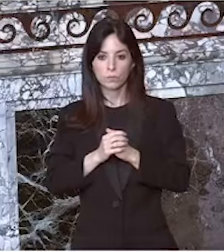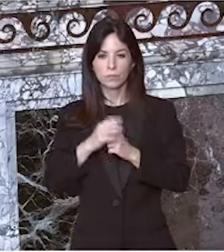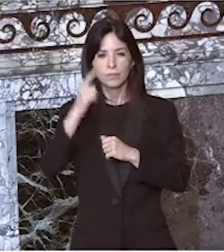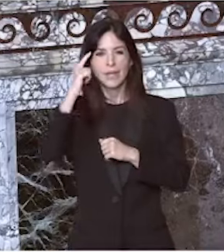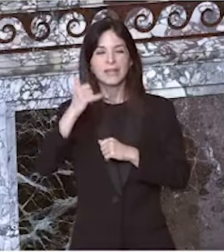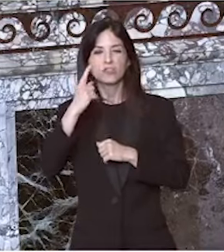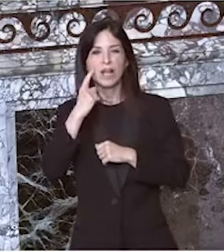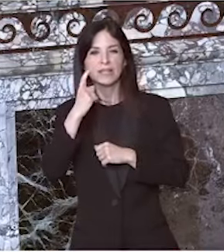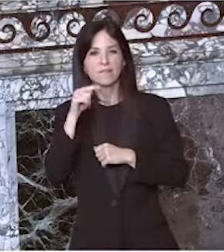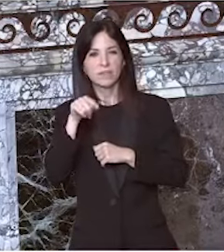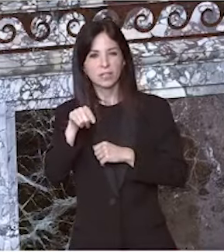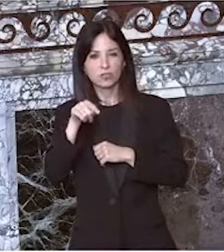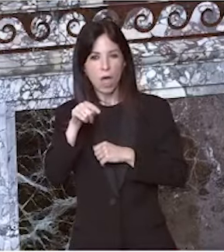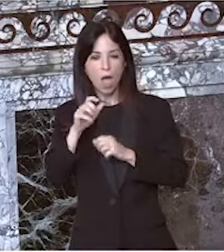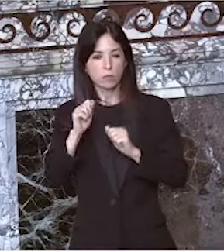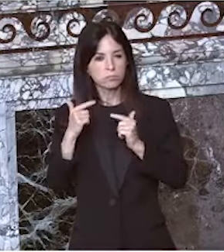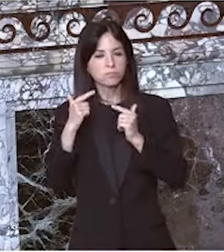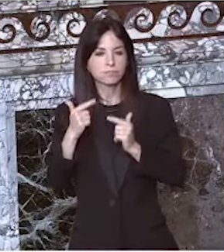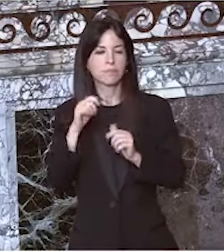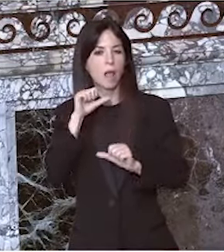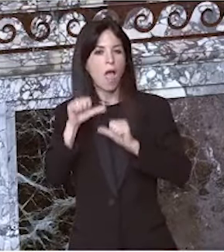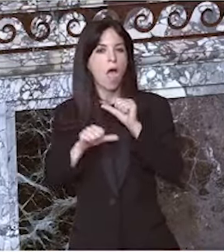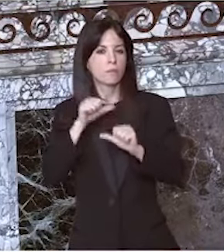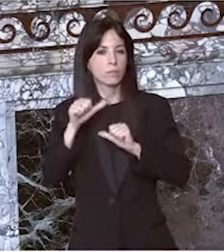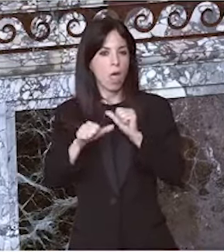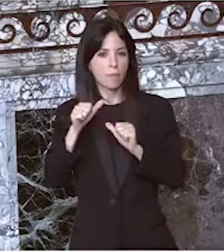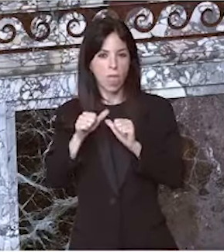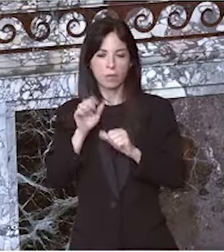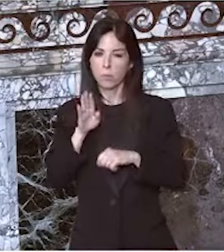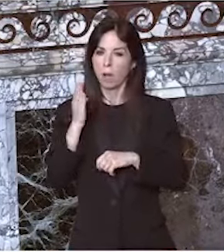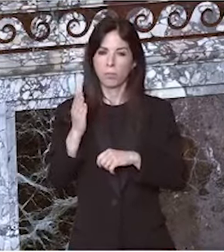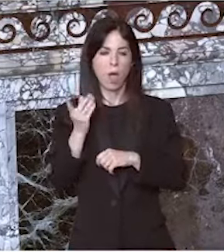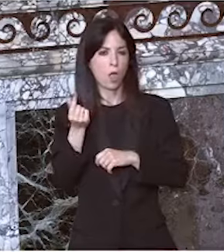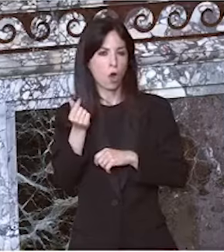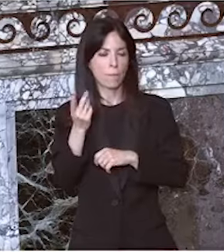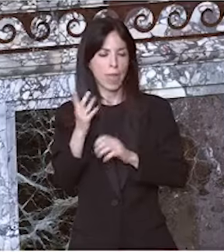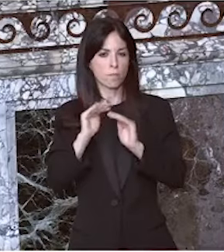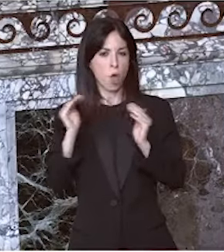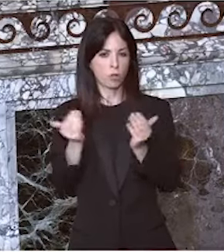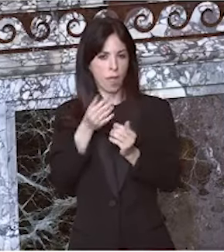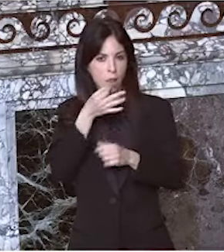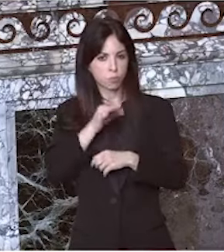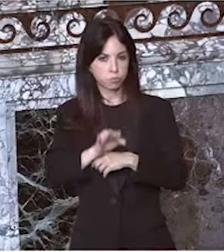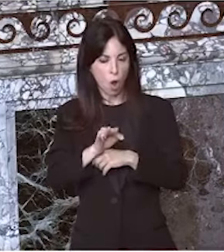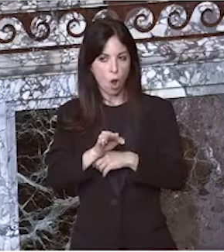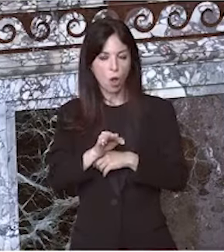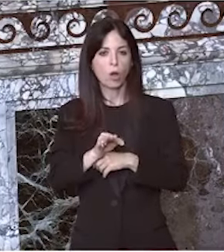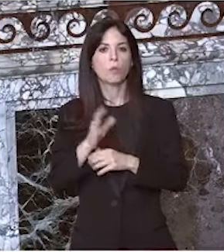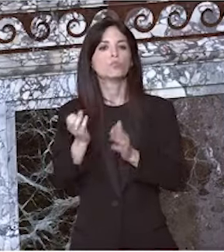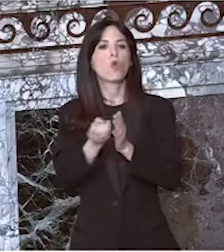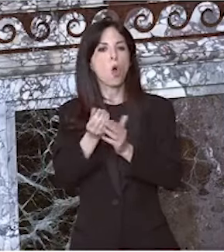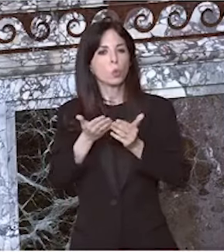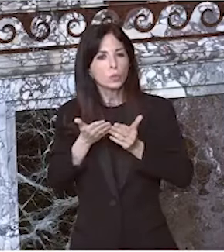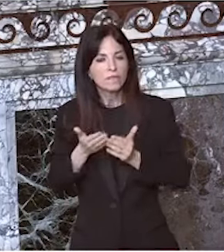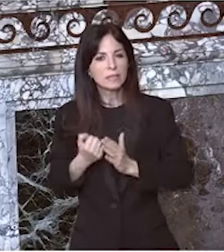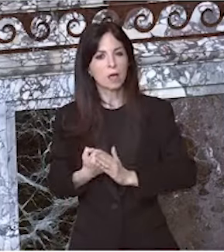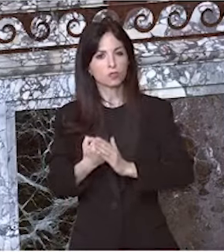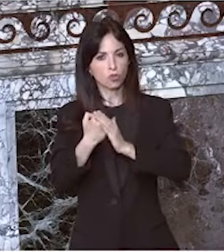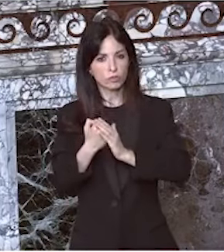L'intelligenza artificiale determinerà cambiamenti potenzialmente dirompenti nell'economia mondiale. Essa sosterrà la produttività e la